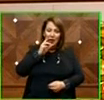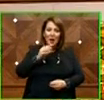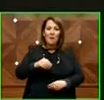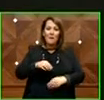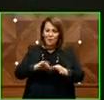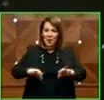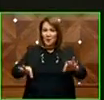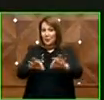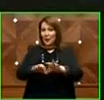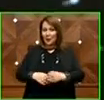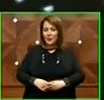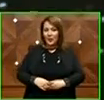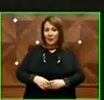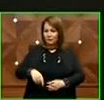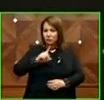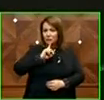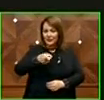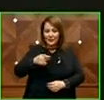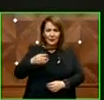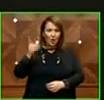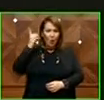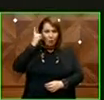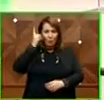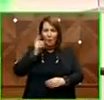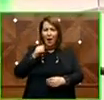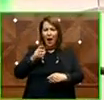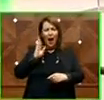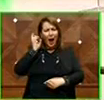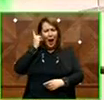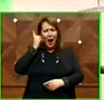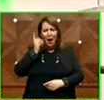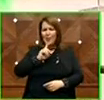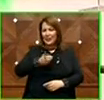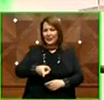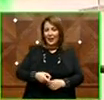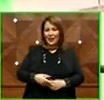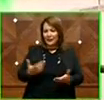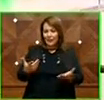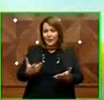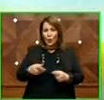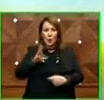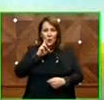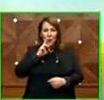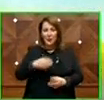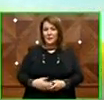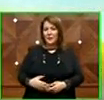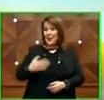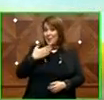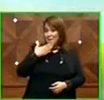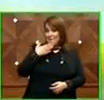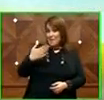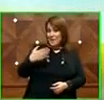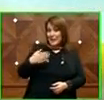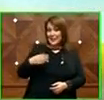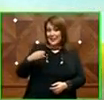حاجه ناخذ الهاتف نعيط للمنسق اعطيني البوينت سيتياسيون. نعم فوالا. شكرا لك السيد